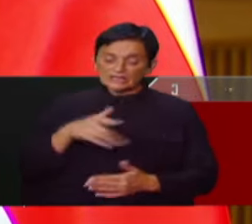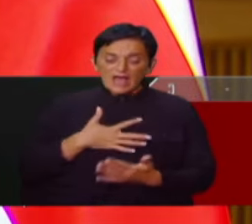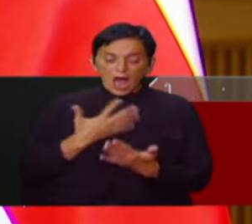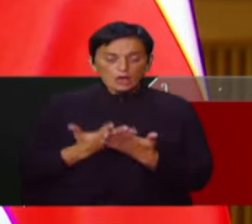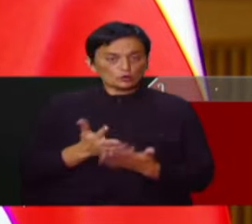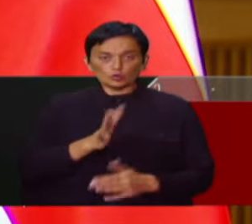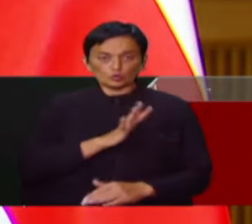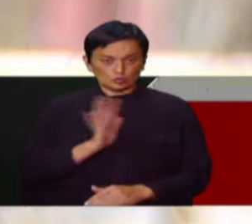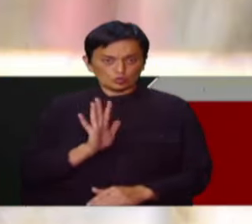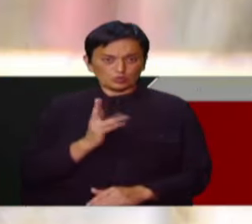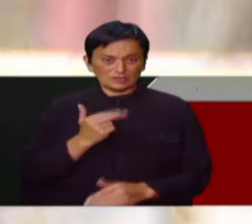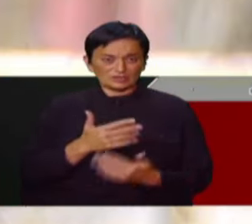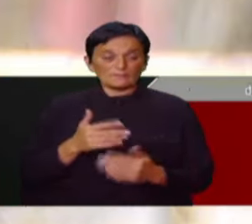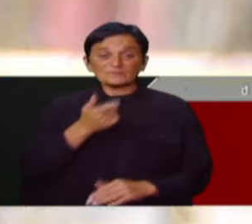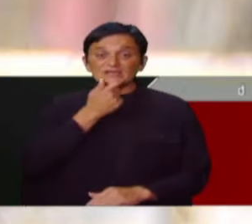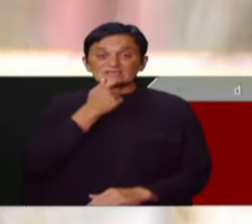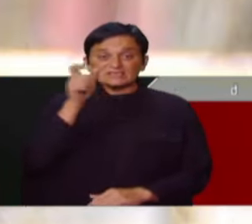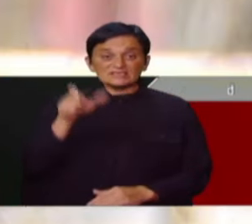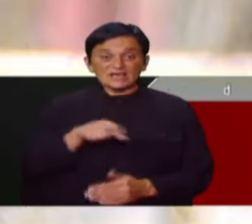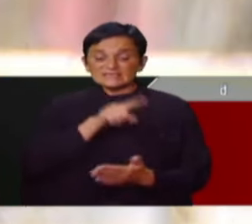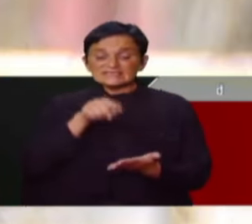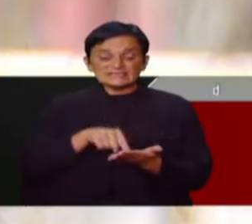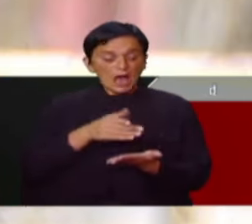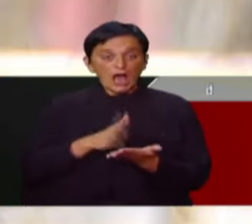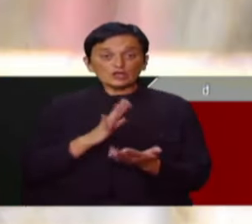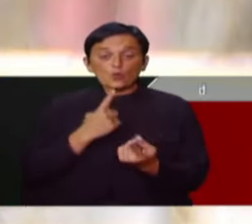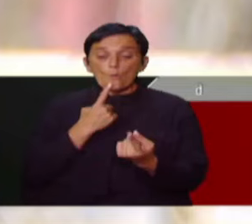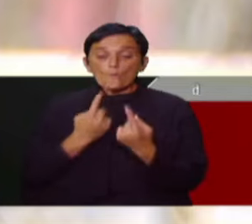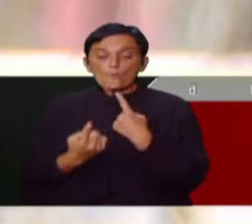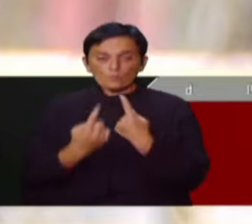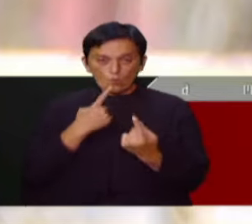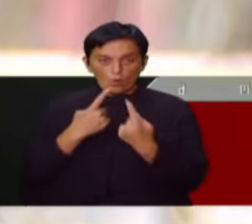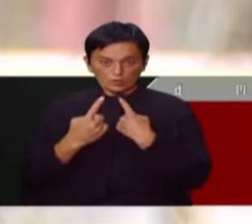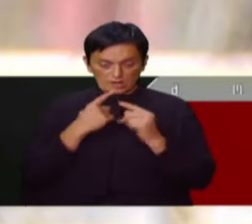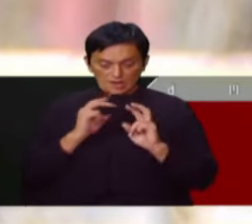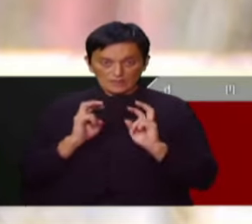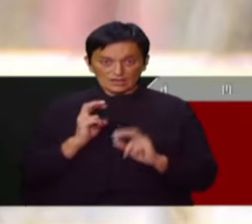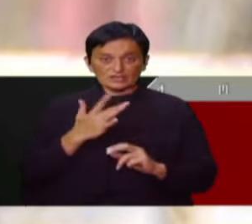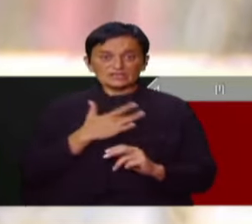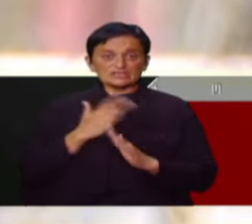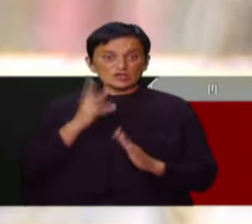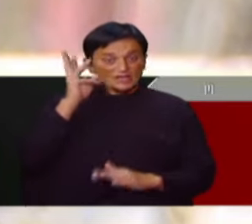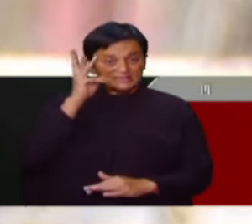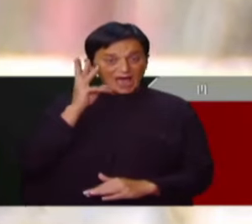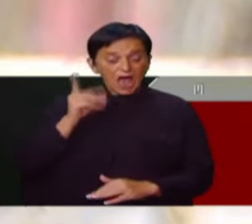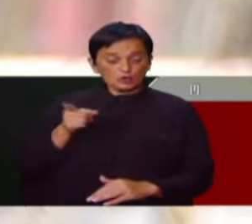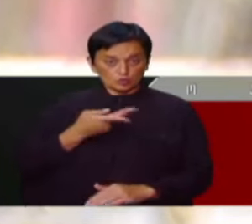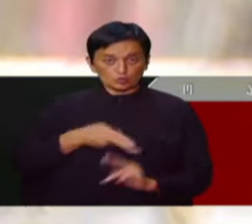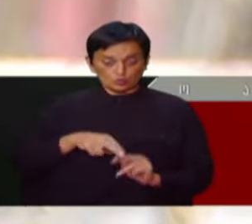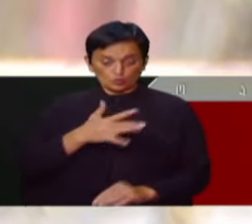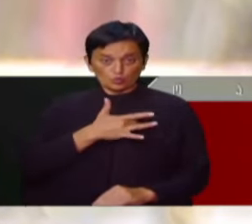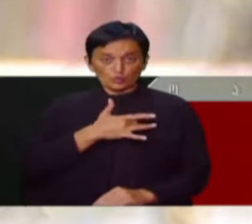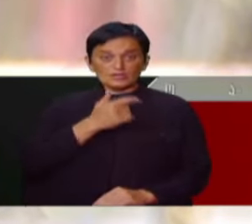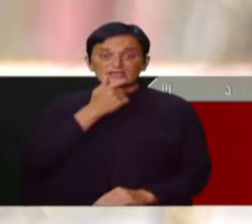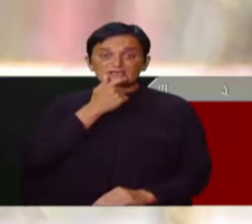ce discuție și asta și ne. Sacra și sachet că are sachet că vizai mula pare ების საგანი და სავარაუდოდ საოცრესოდ ამას გულისხმობდა რომ